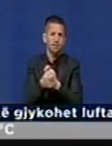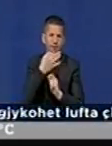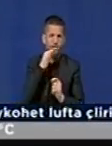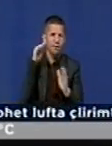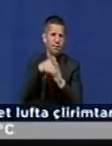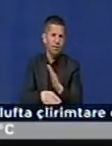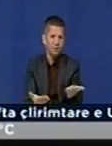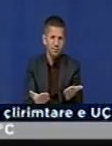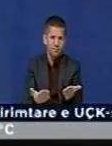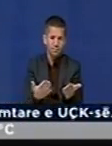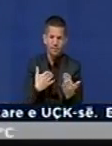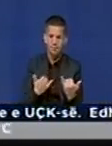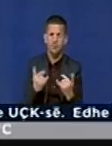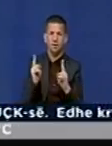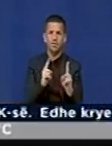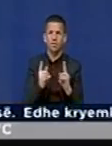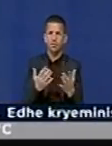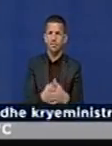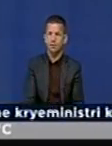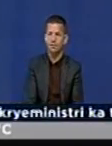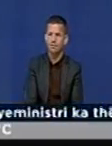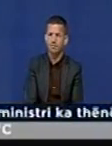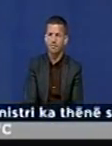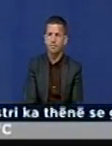madh. Këtë gjendje e kemi.